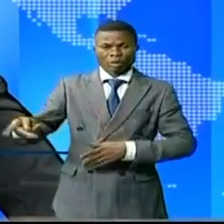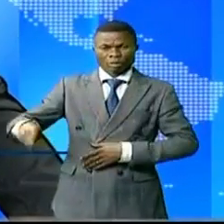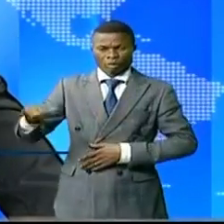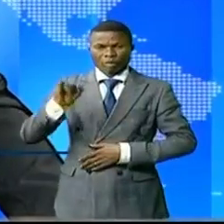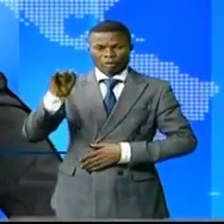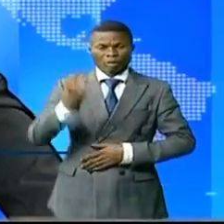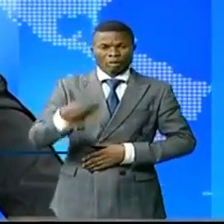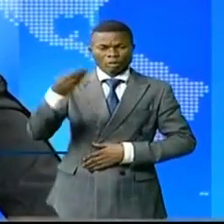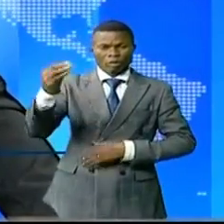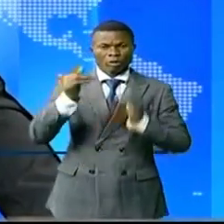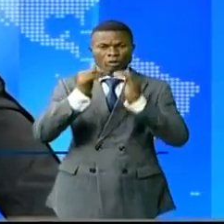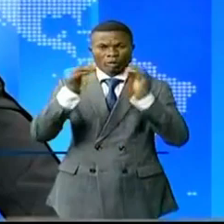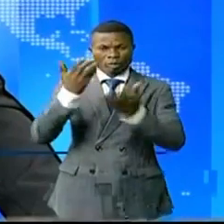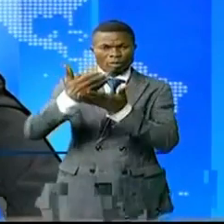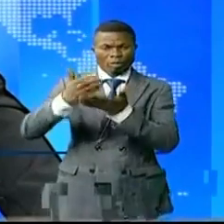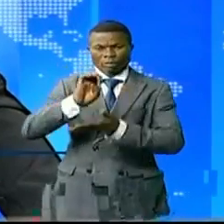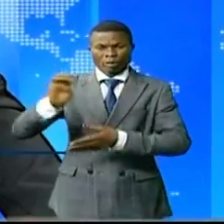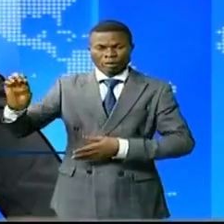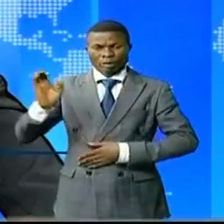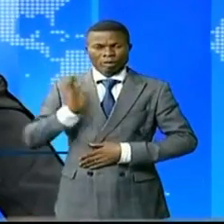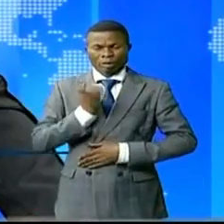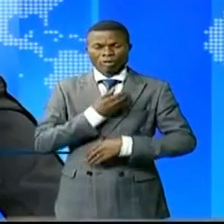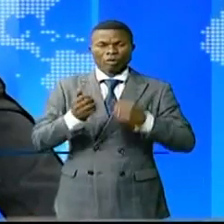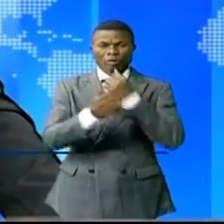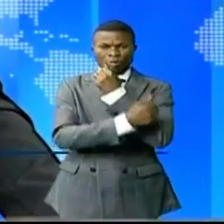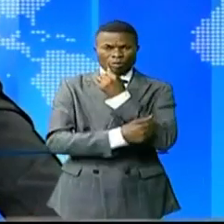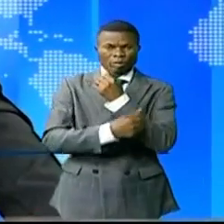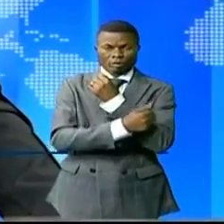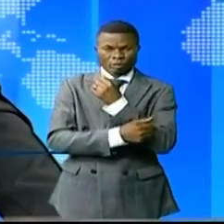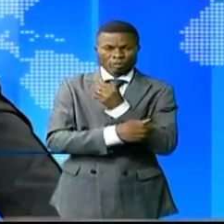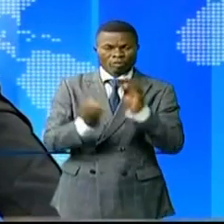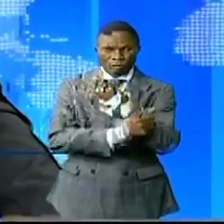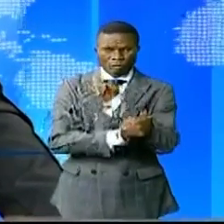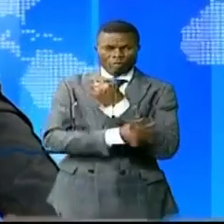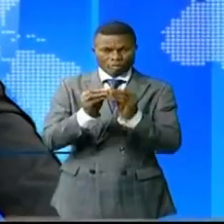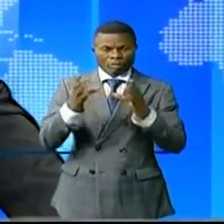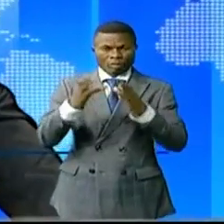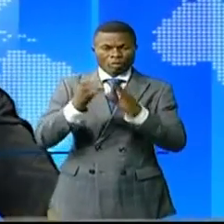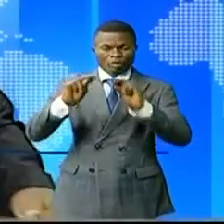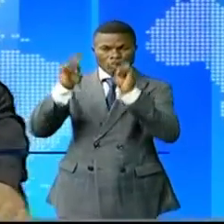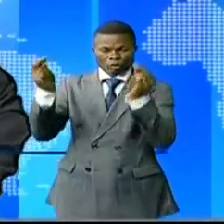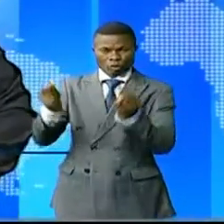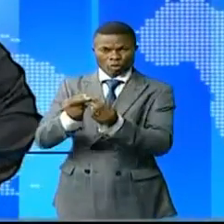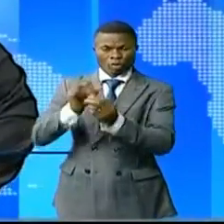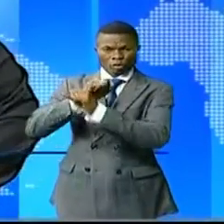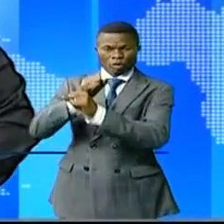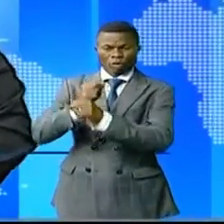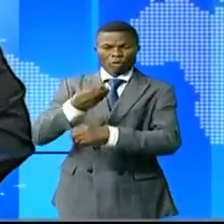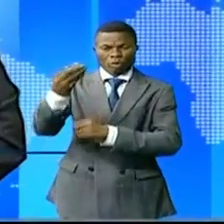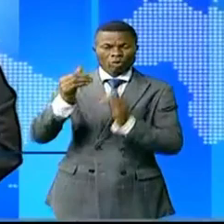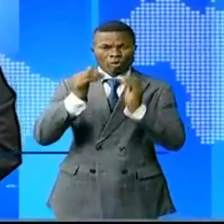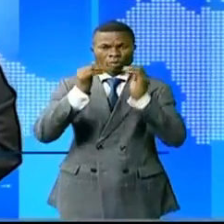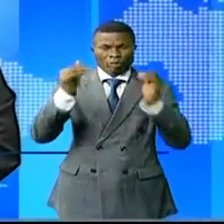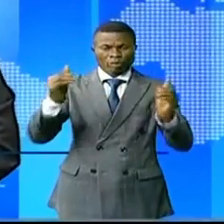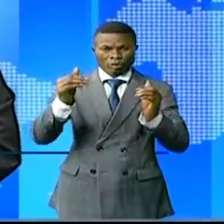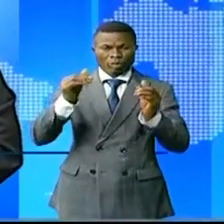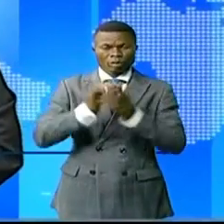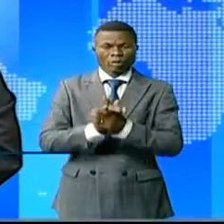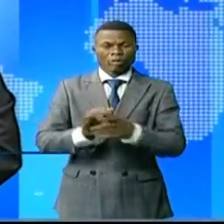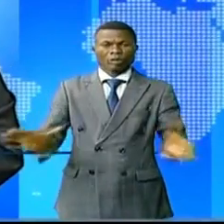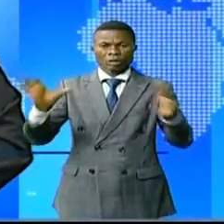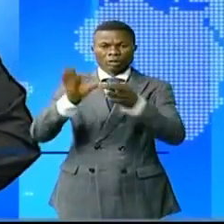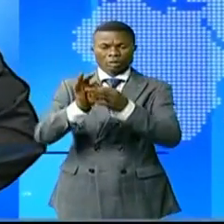la paix dans cette partie du pays, réunie au sein de la Task Force pour la pacification, la réconciliation